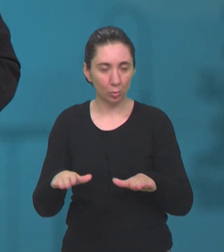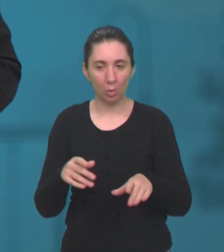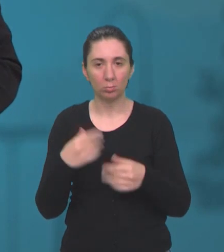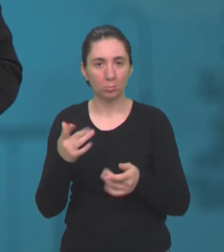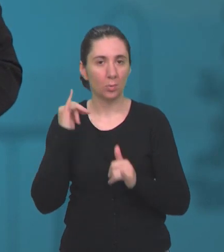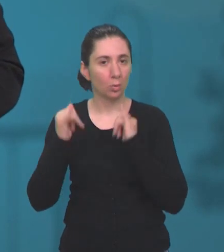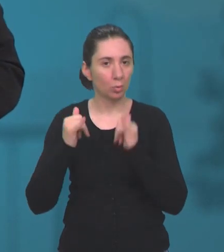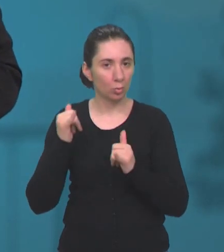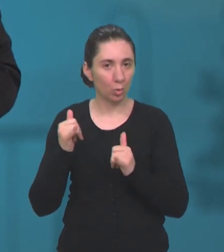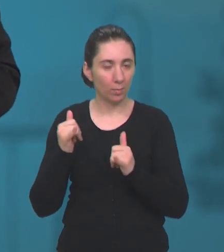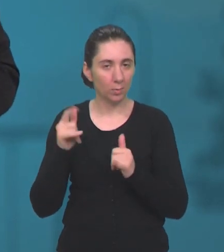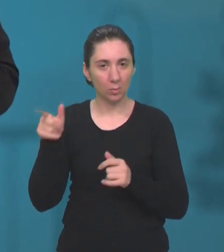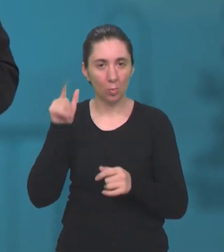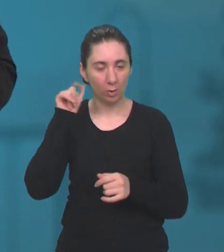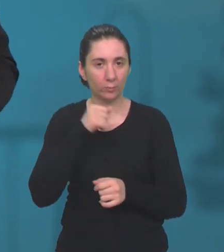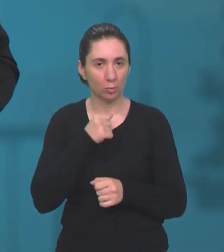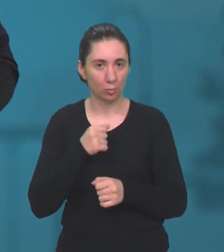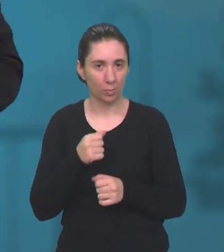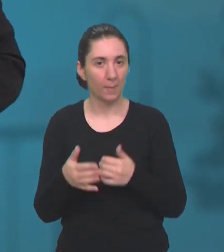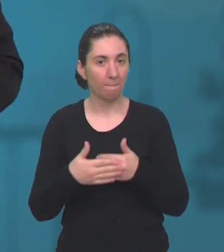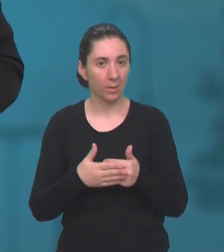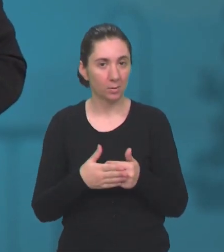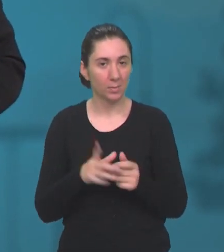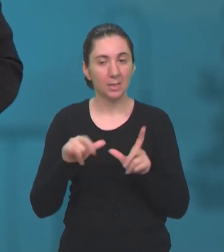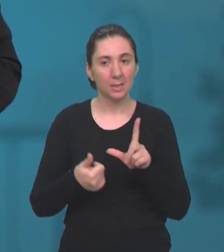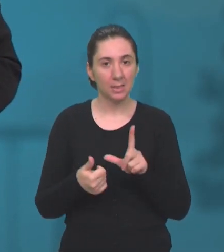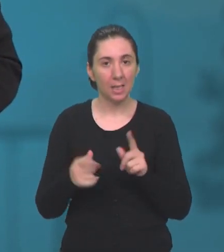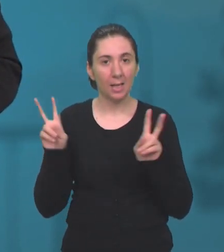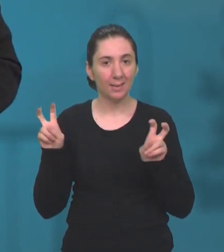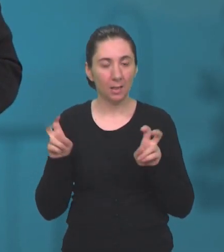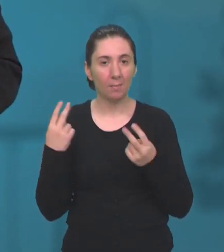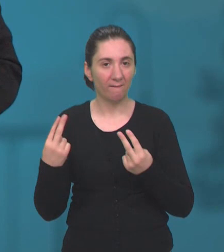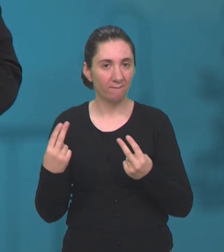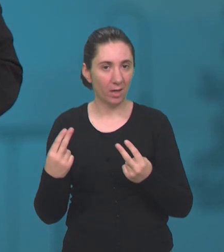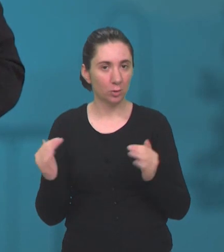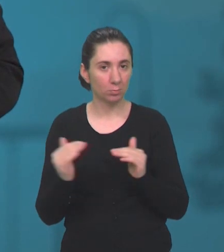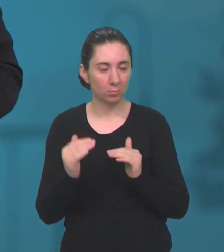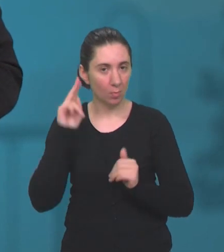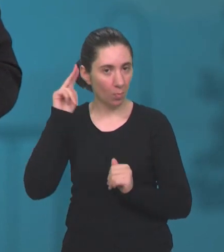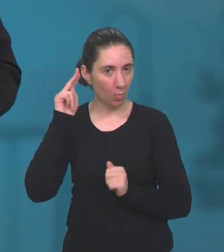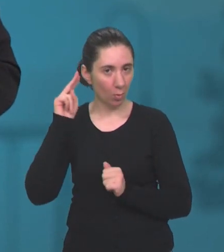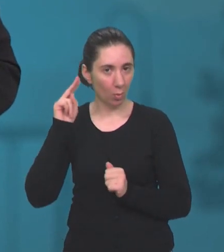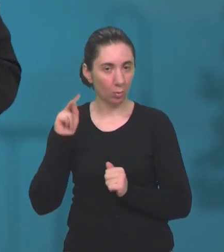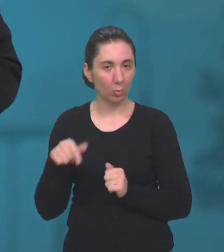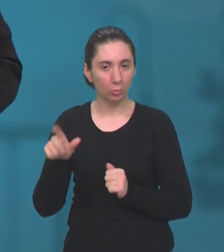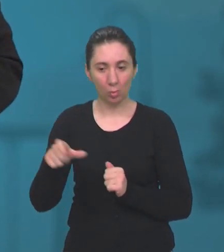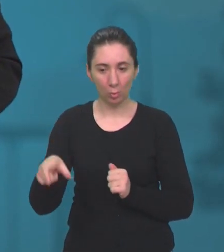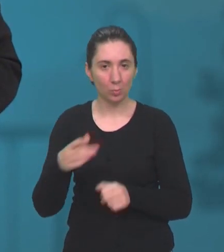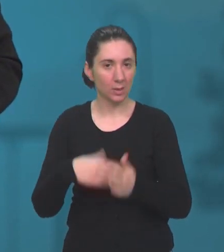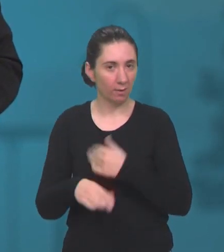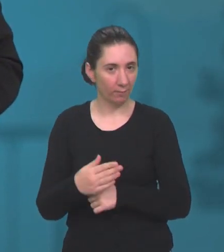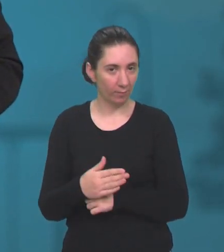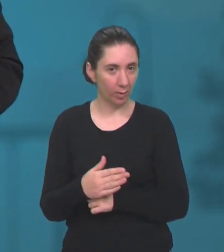Pristupačan turizam u Karlovačkoj županiji. Cilj je aktualiziranje teme o važnosti izjednačavanja mogućnosti za osobe